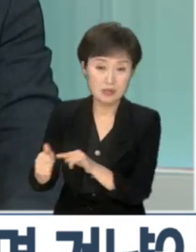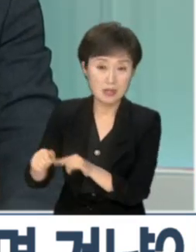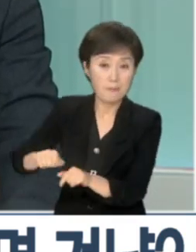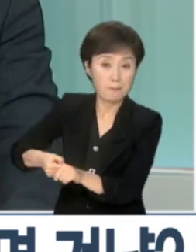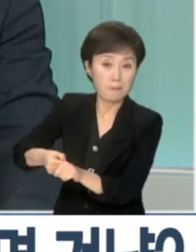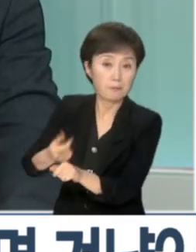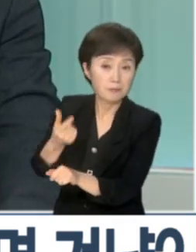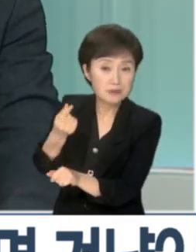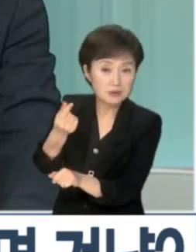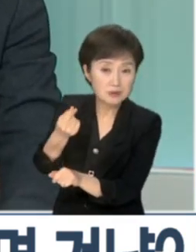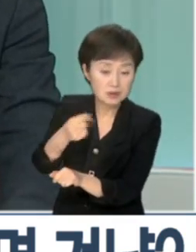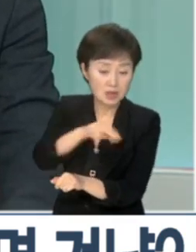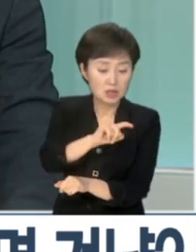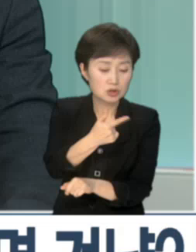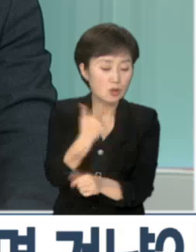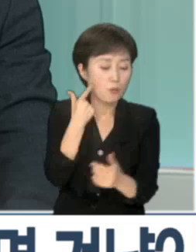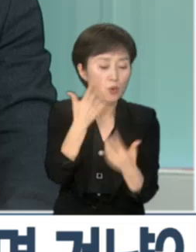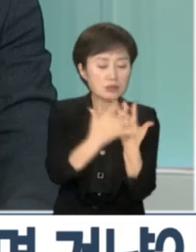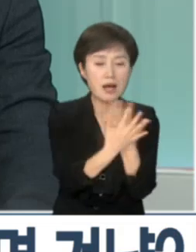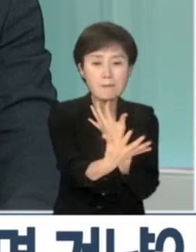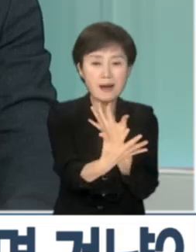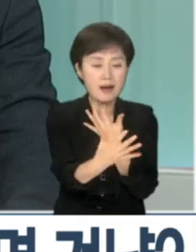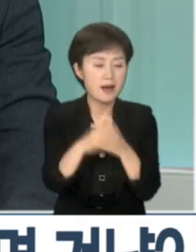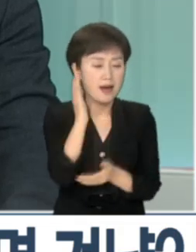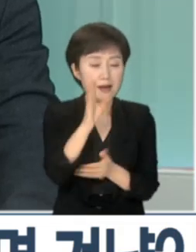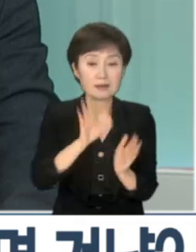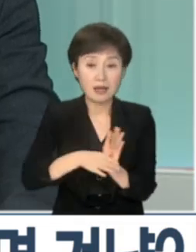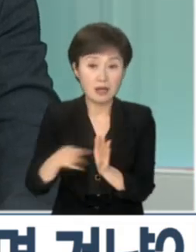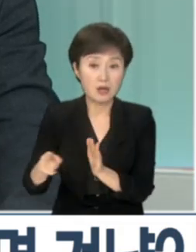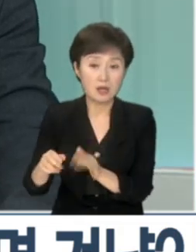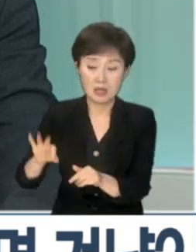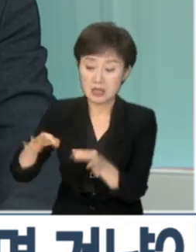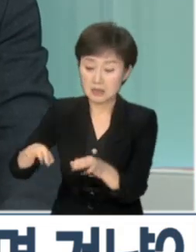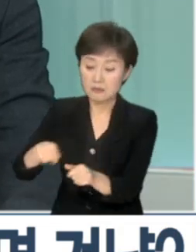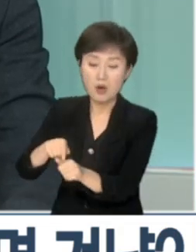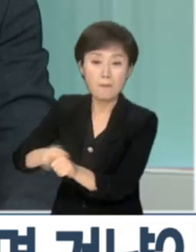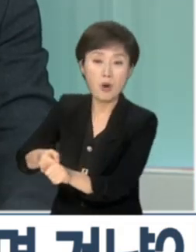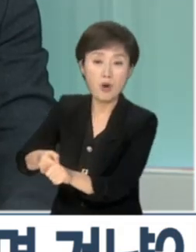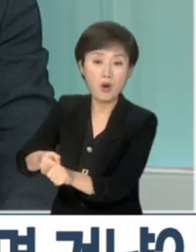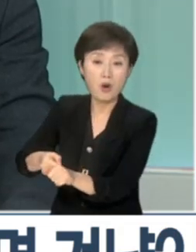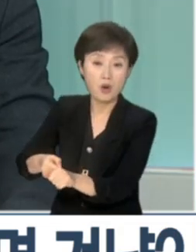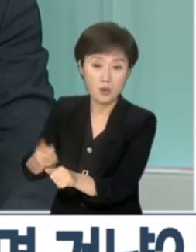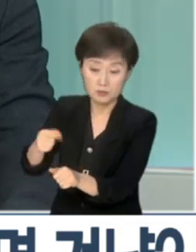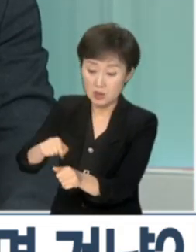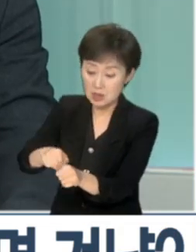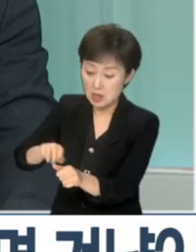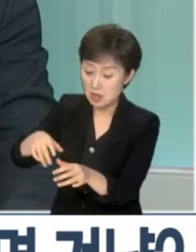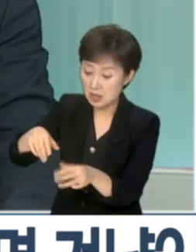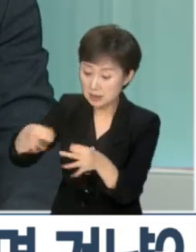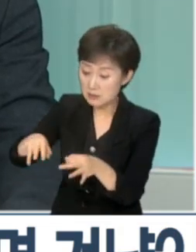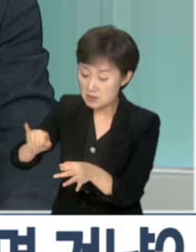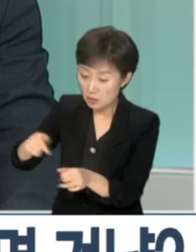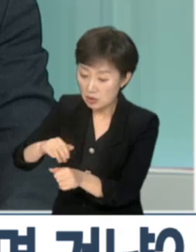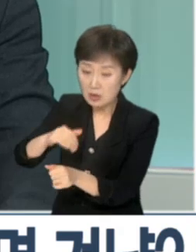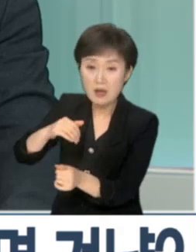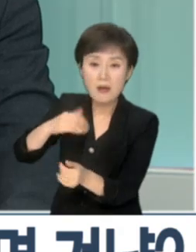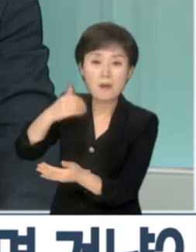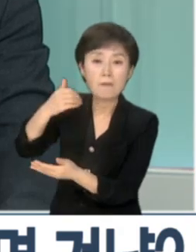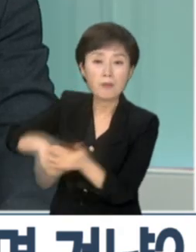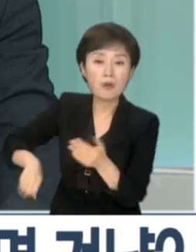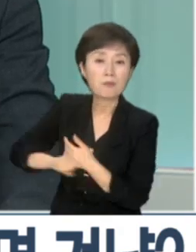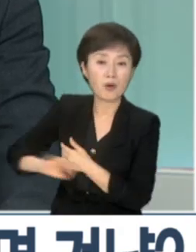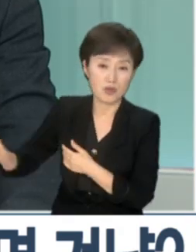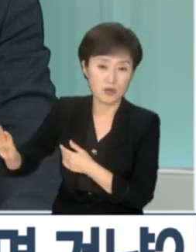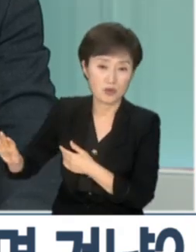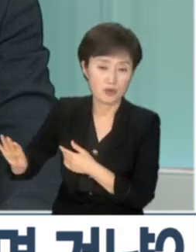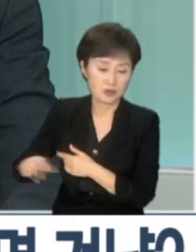징계했잖아요. 그 이제 정광훈 목사 집회하는 주도가서 거기 망언했다라고. 그러면 김재원 최고위원은 버려더라도 정광훈 목사는 못 버리겠다. 그